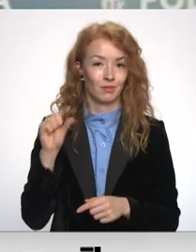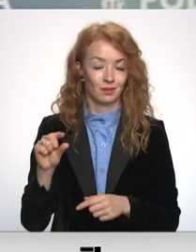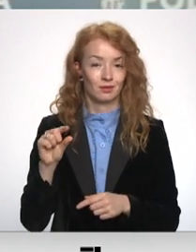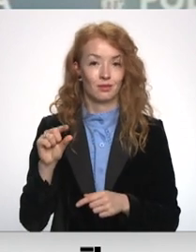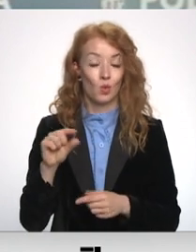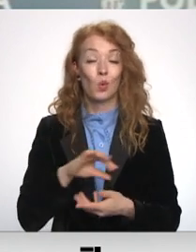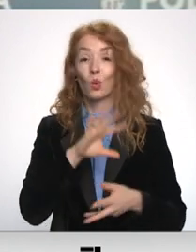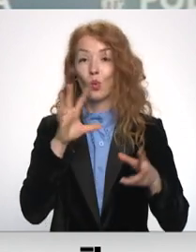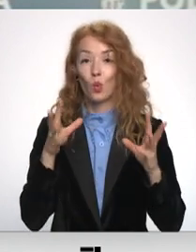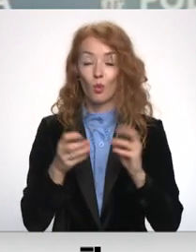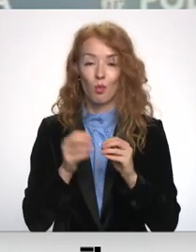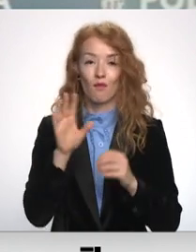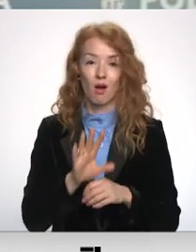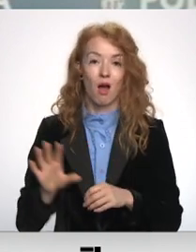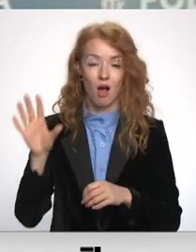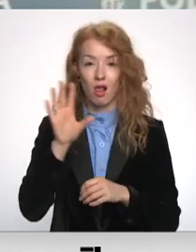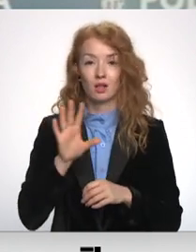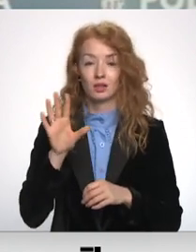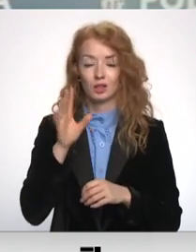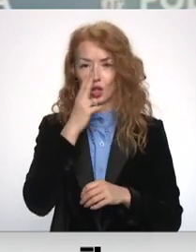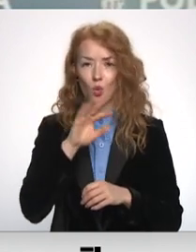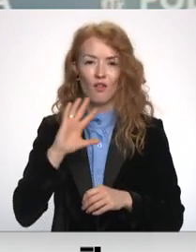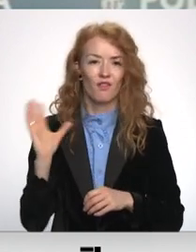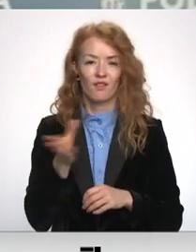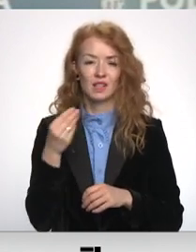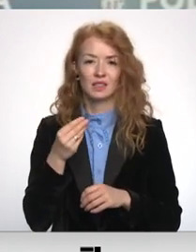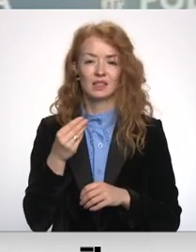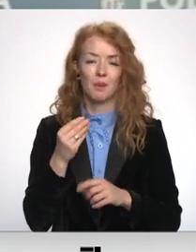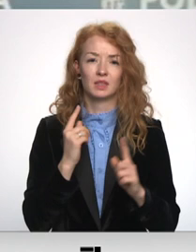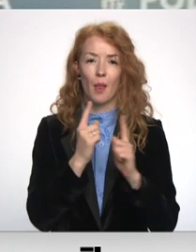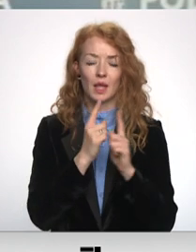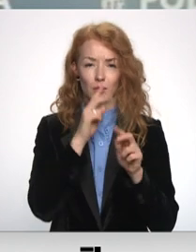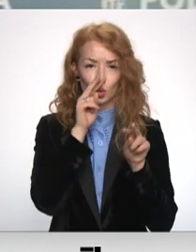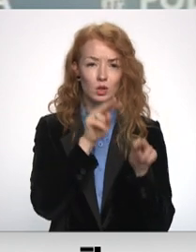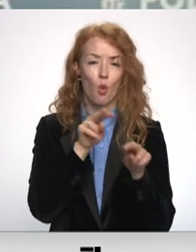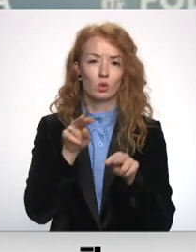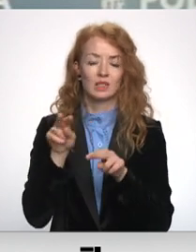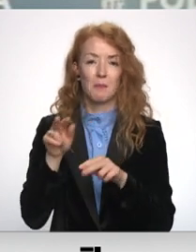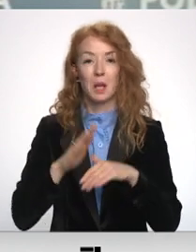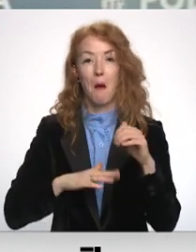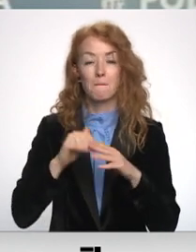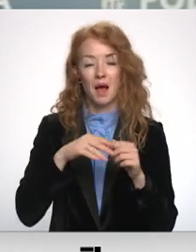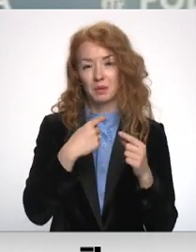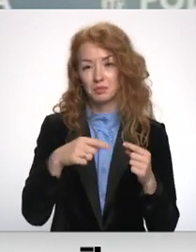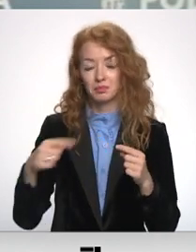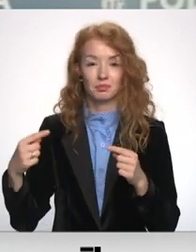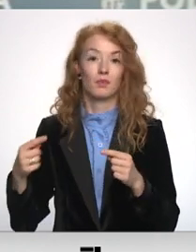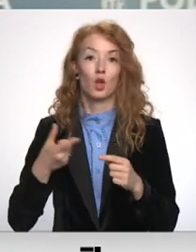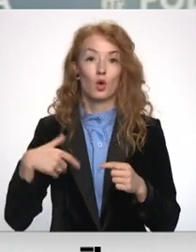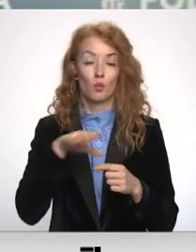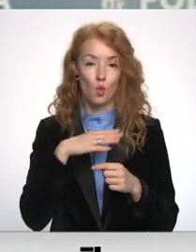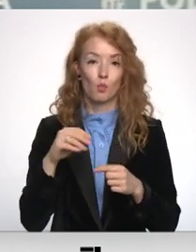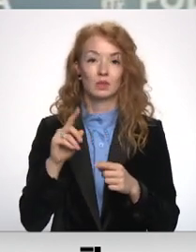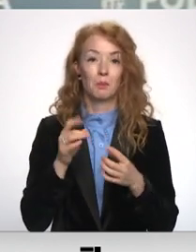kopumā valstī no visiem satiksmes uzraudzības amatiem mums ir